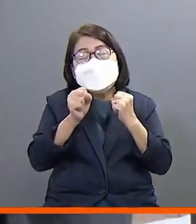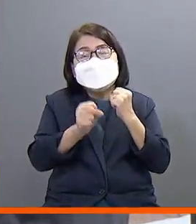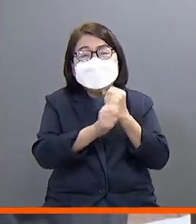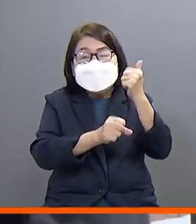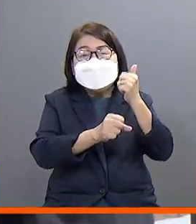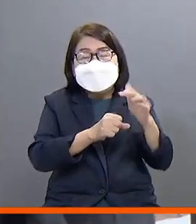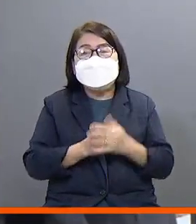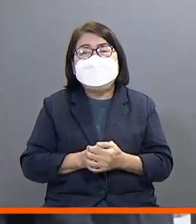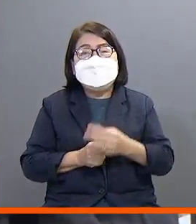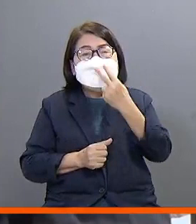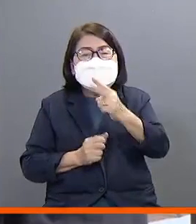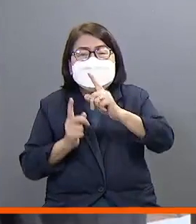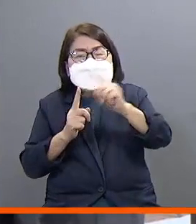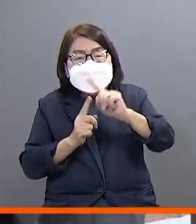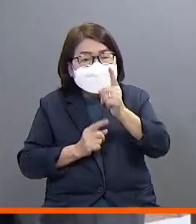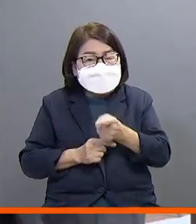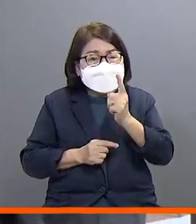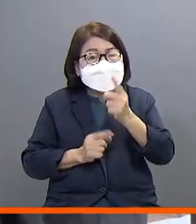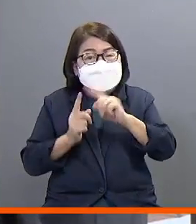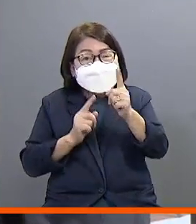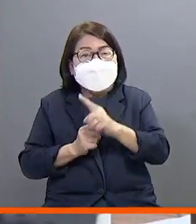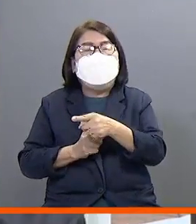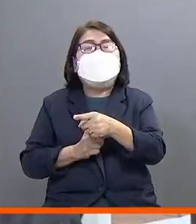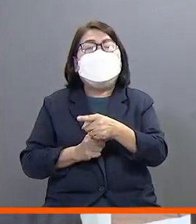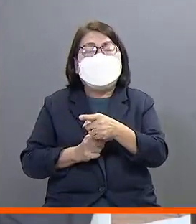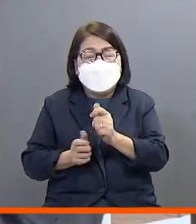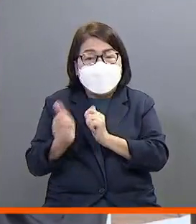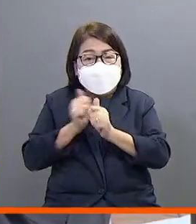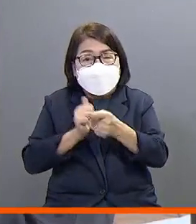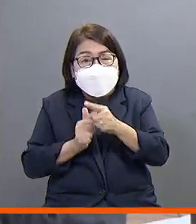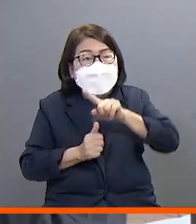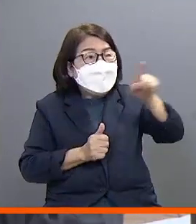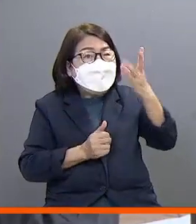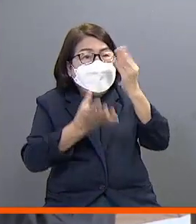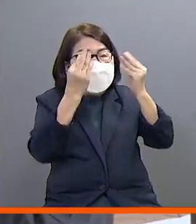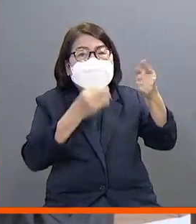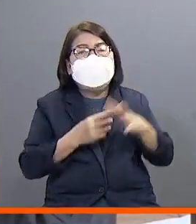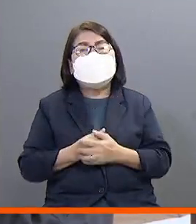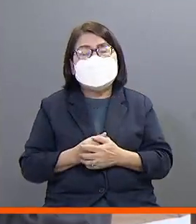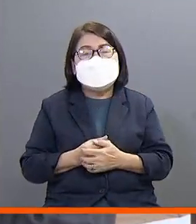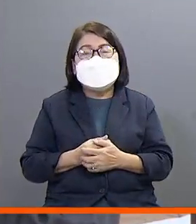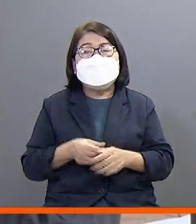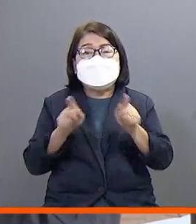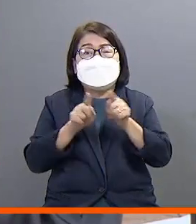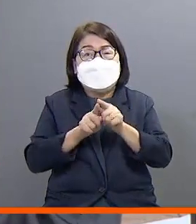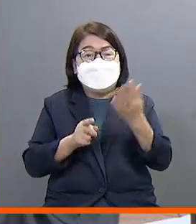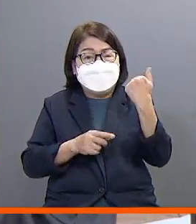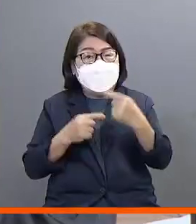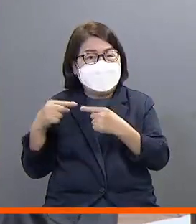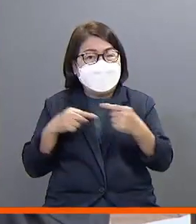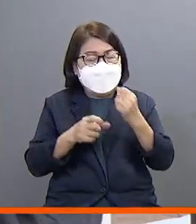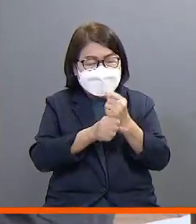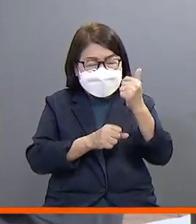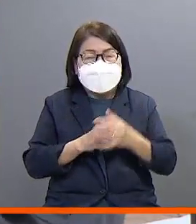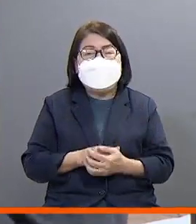านที่จริงว่าเฮ้ยเขาแข่งกันอย่างนี้นี่เองอะไรอย่างเงี้ยค่ะอันนี้ก็เริ่มจากเครื่องเป่าเหมือนกันค่ะมาจากเครื่องเป่าเหมือนกันค่ะมาช่วยเพราะว่าค